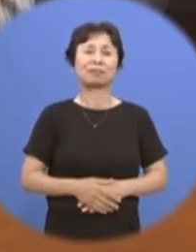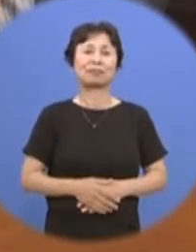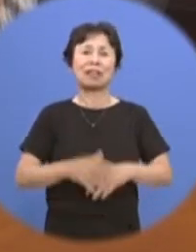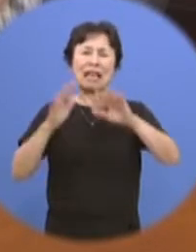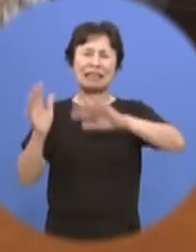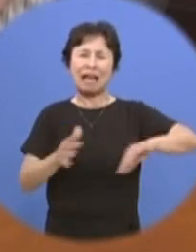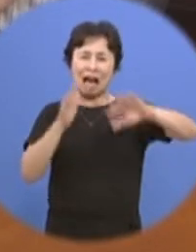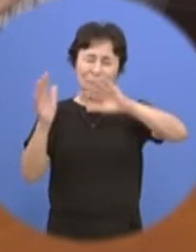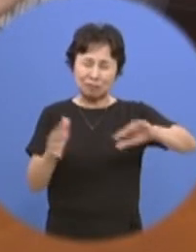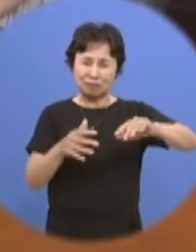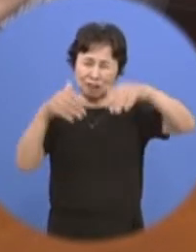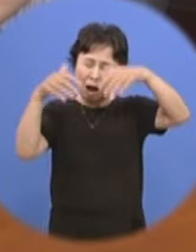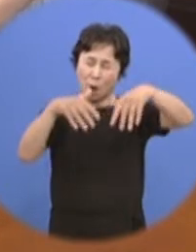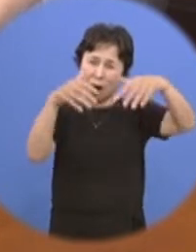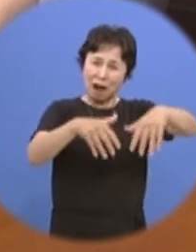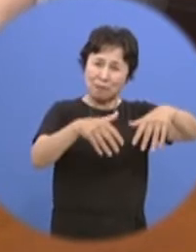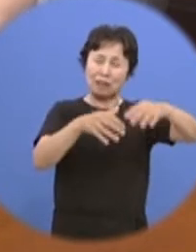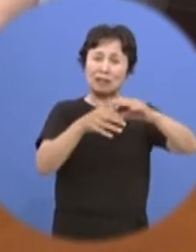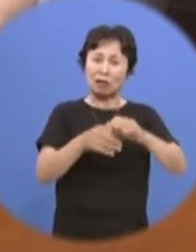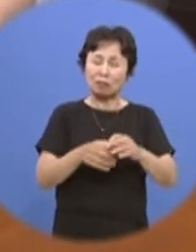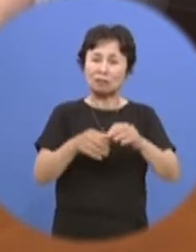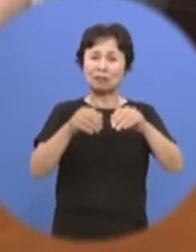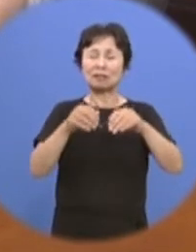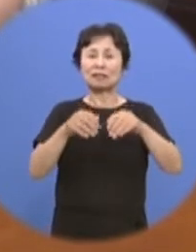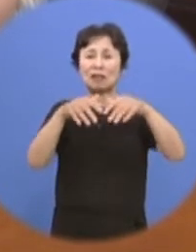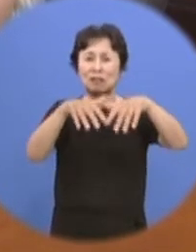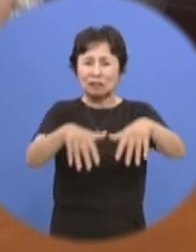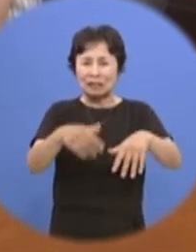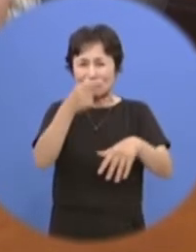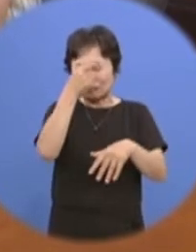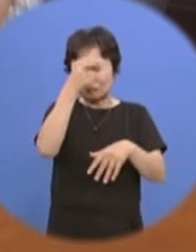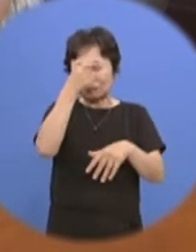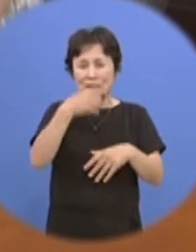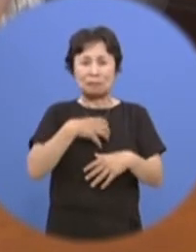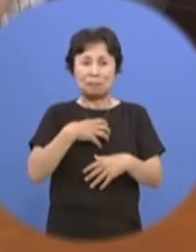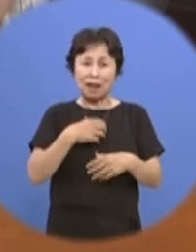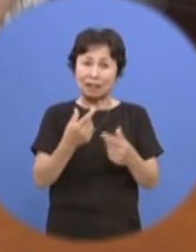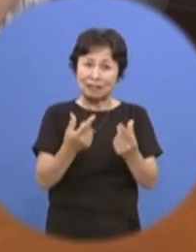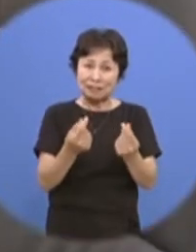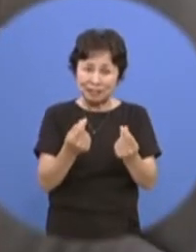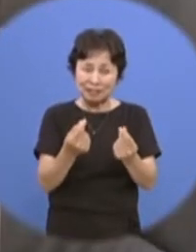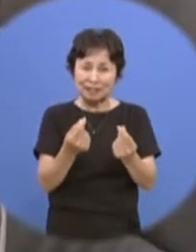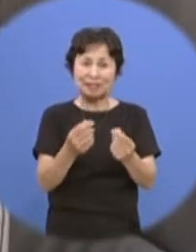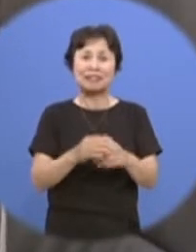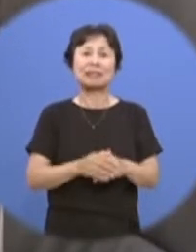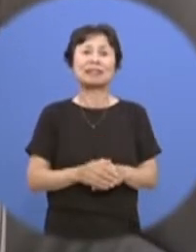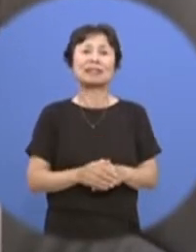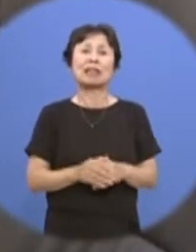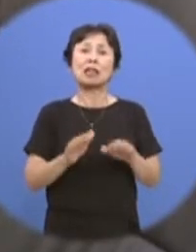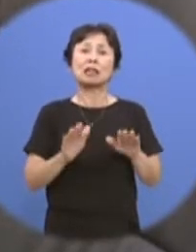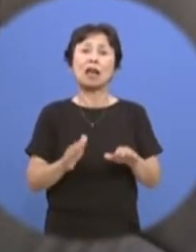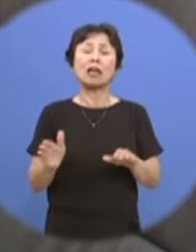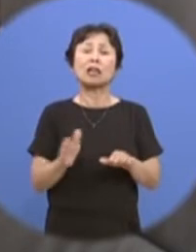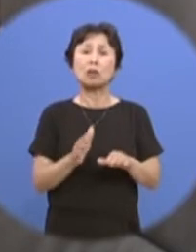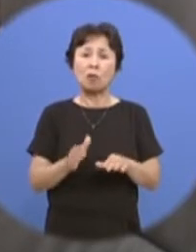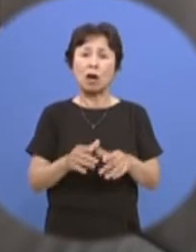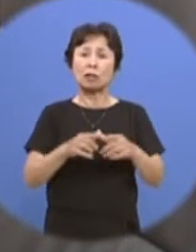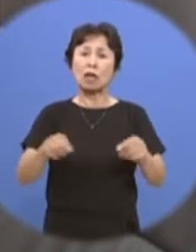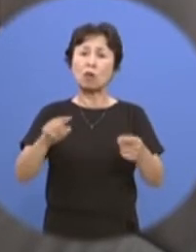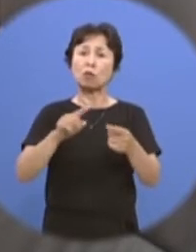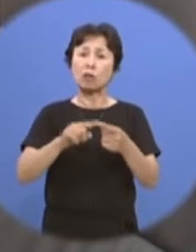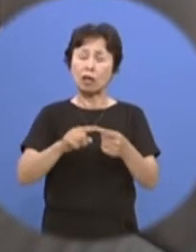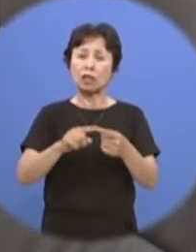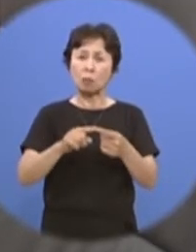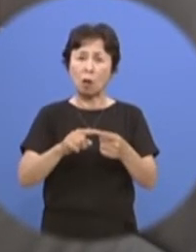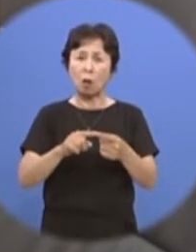台風や大雨によります水害、土砂災害が心配される季節となってまいりました、うん、最近は全国的にもゲ